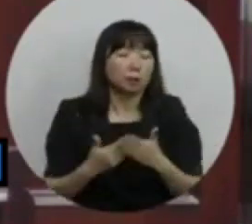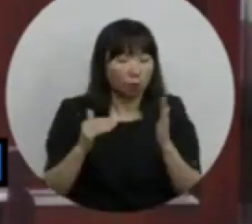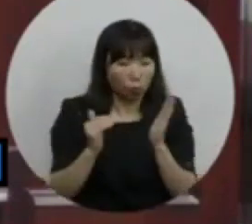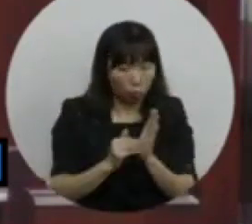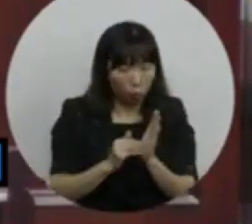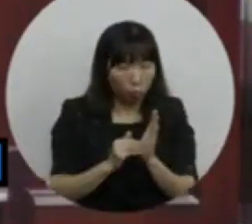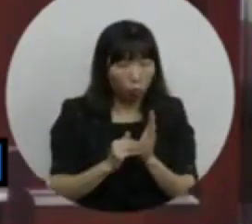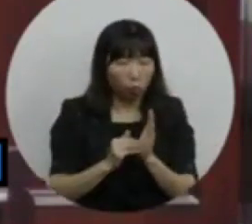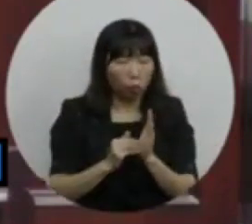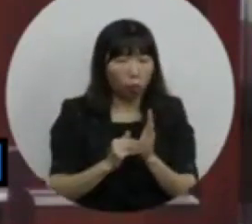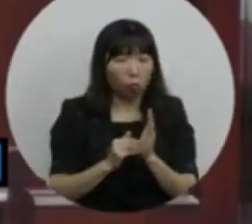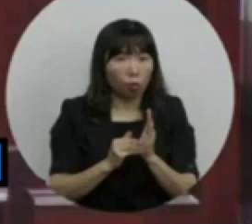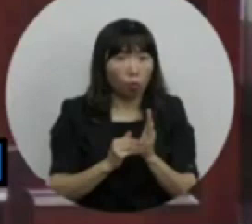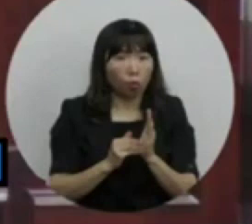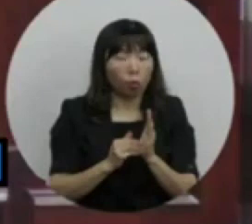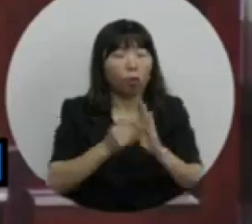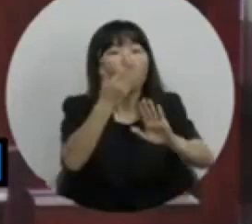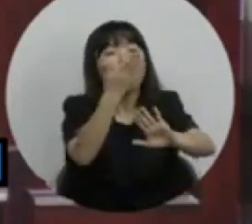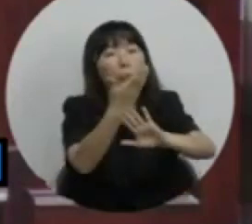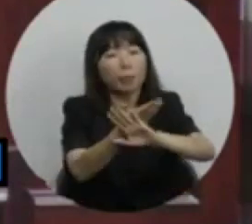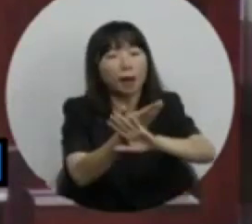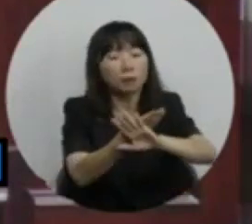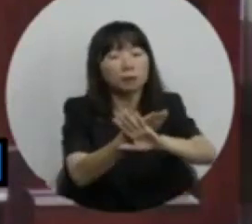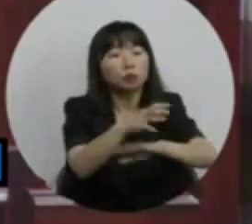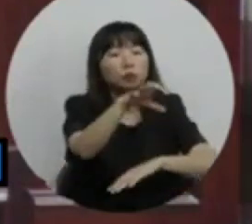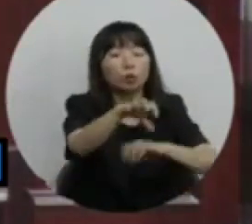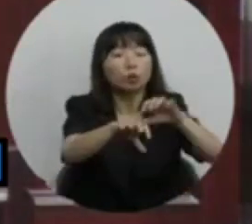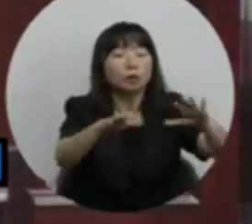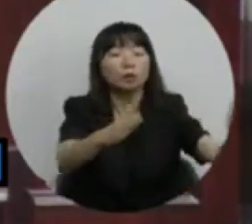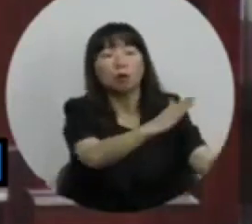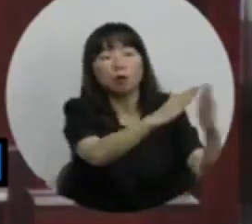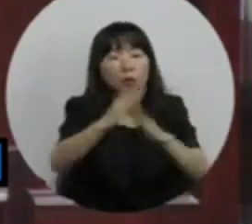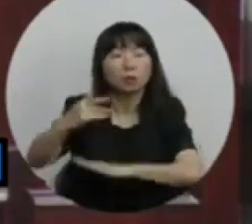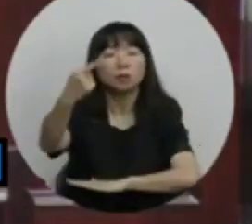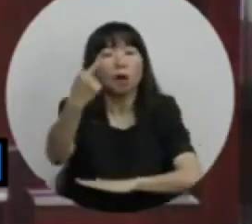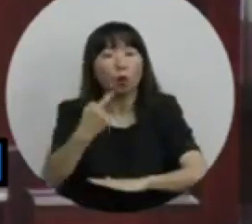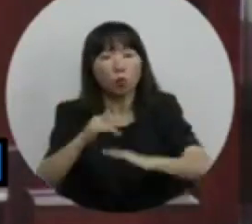그리고 외지에서 이사 오신 분들이